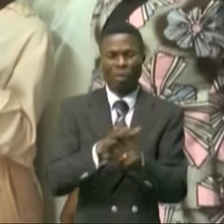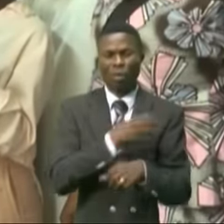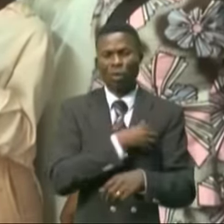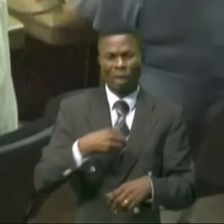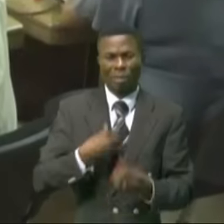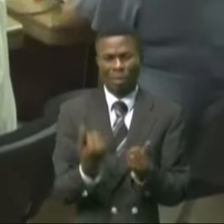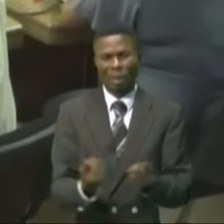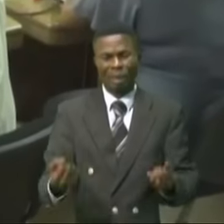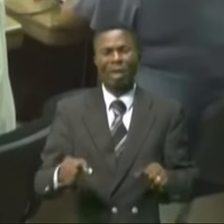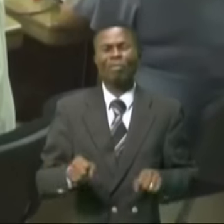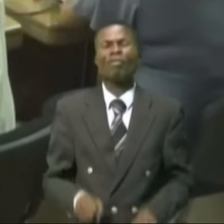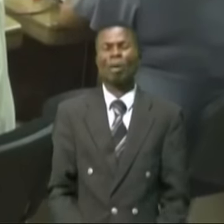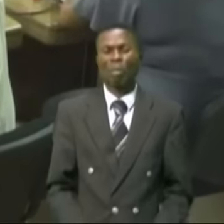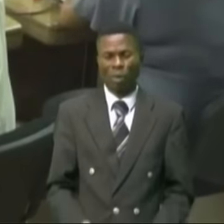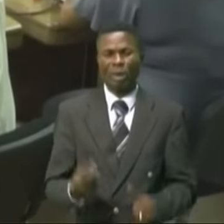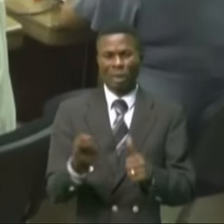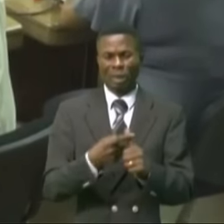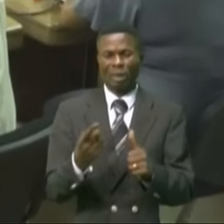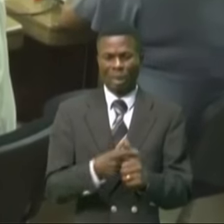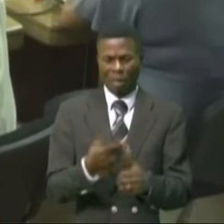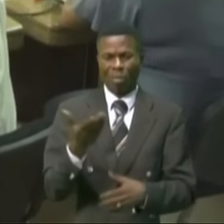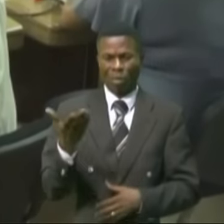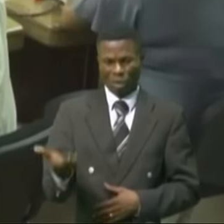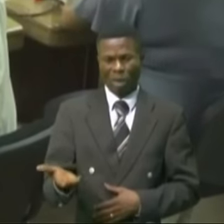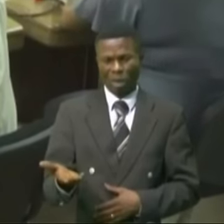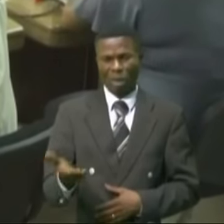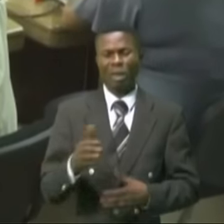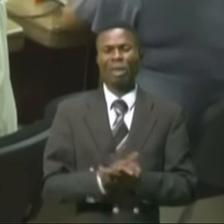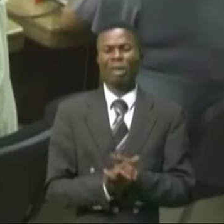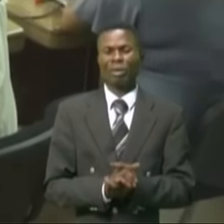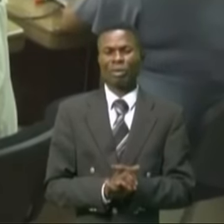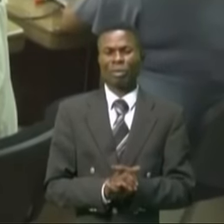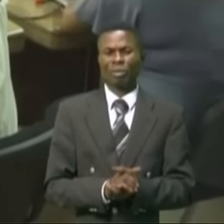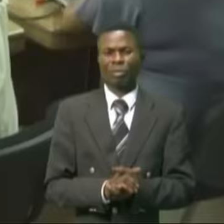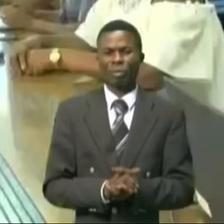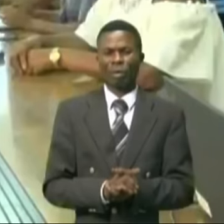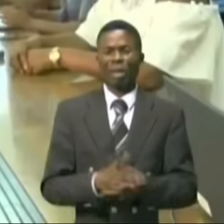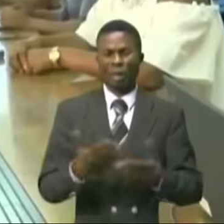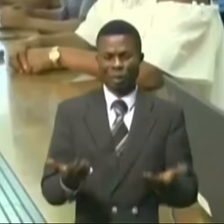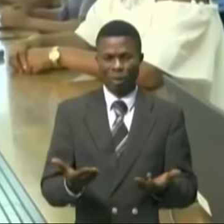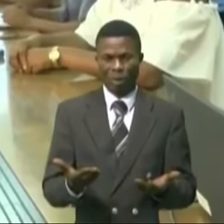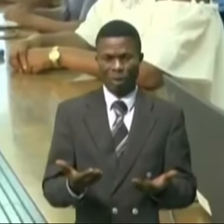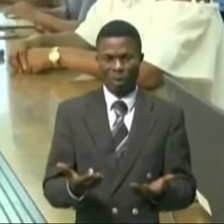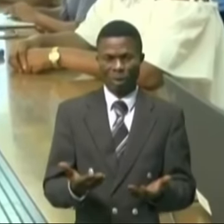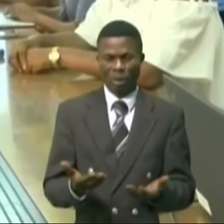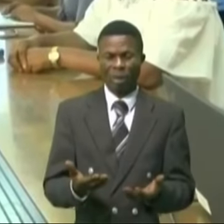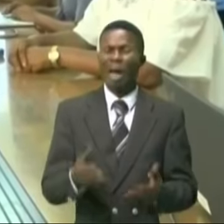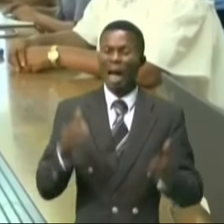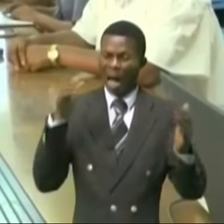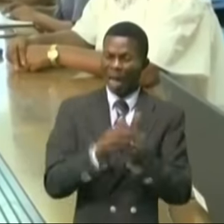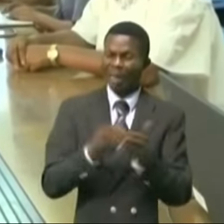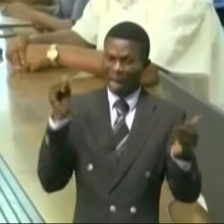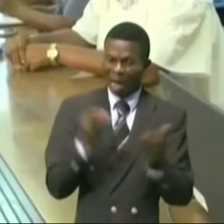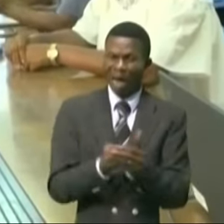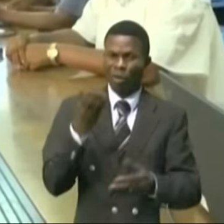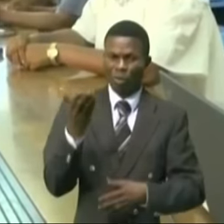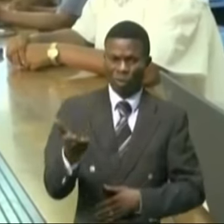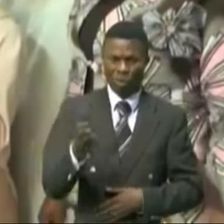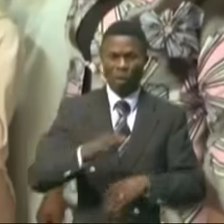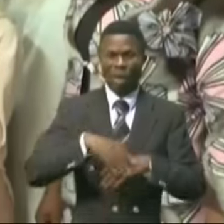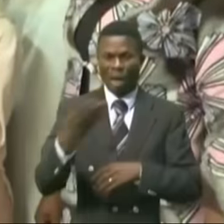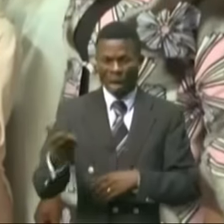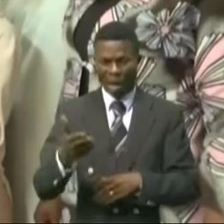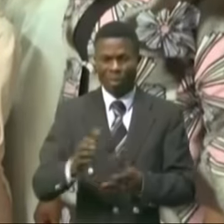humaines, particulièrement les femmes et les enfants. Cette énième attaque, après celle